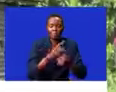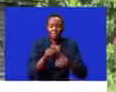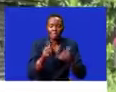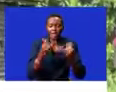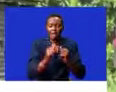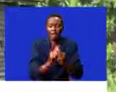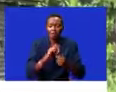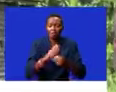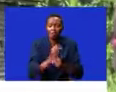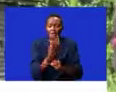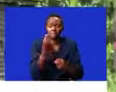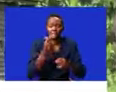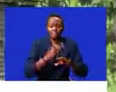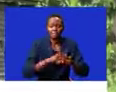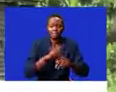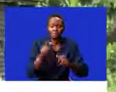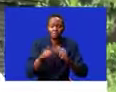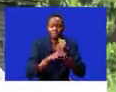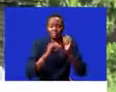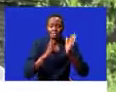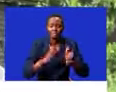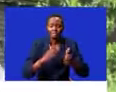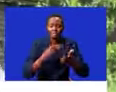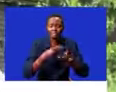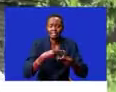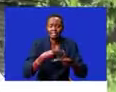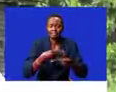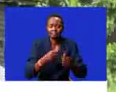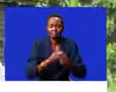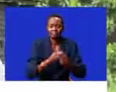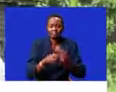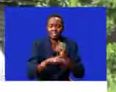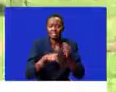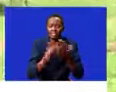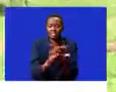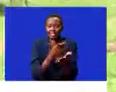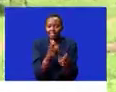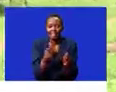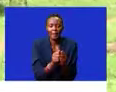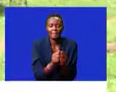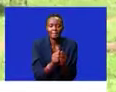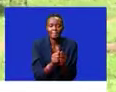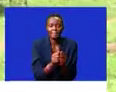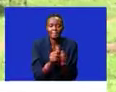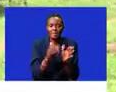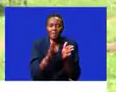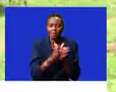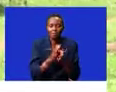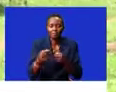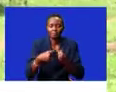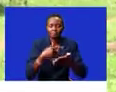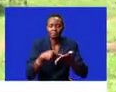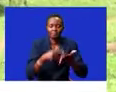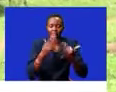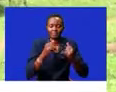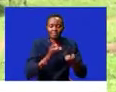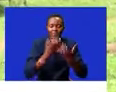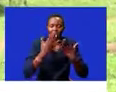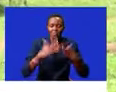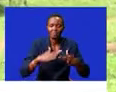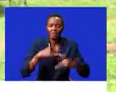ma jomaundu mondo otim tembe makamago gimuko gik moko kuro te. Kaluwore gi midhiero makamago, Jo-Ohala